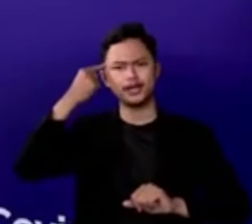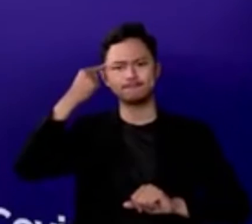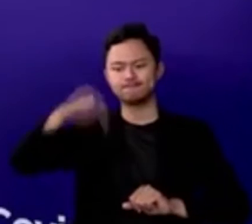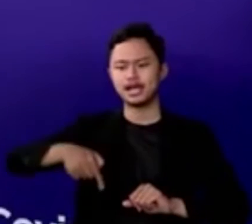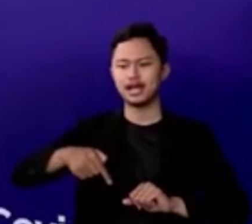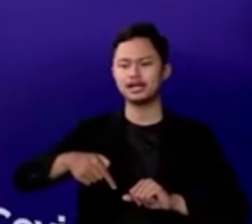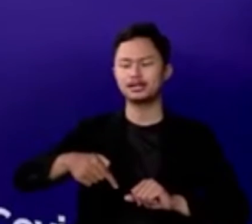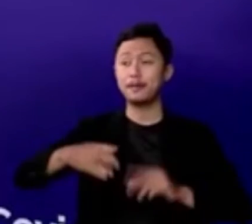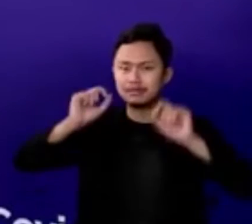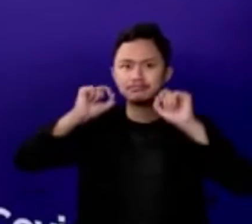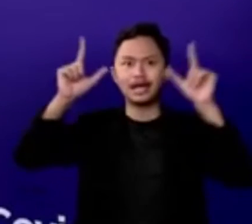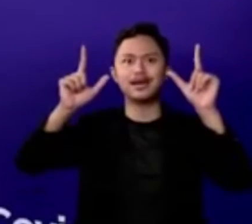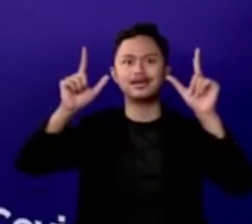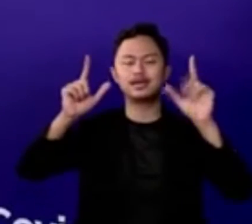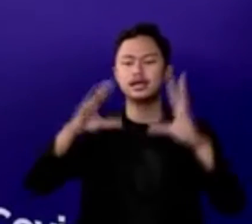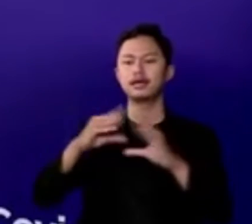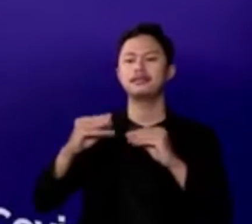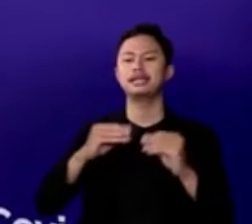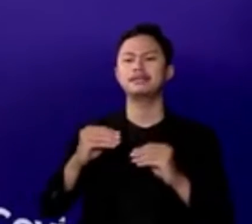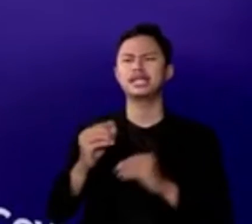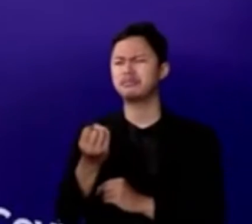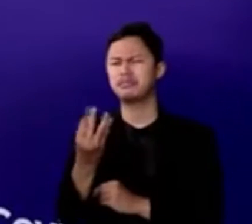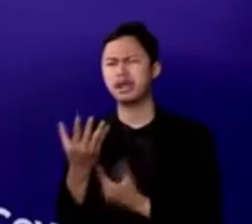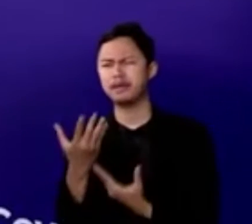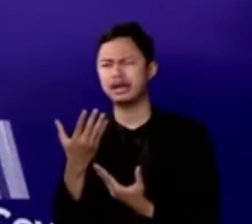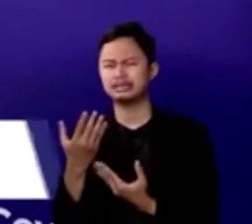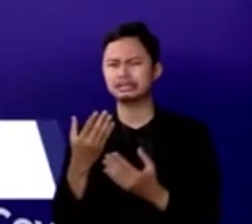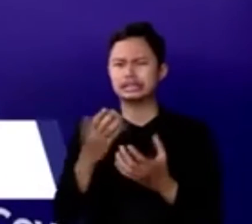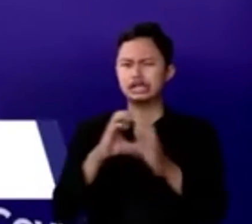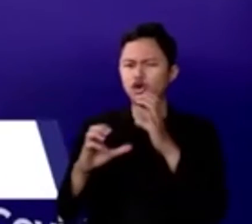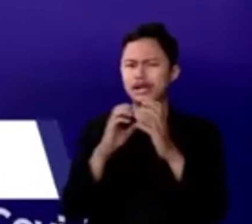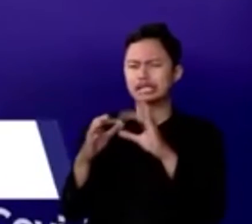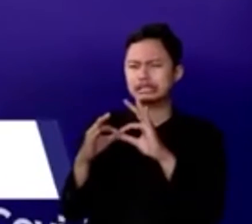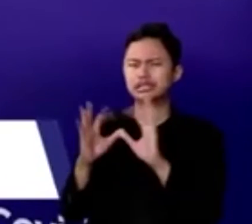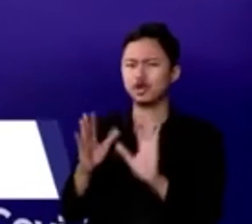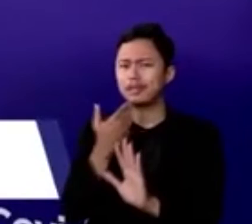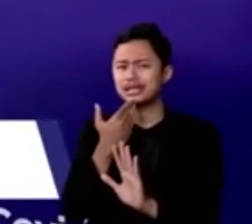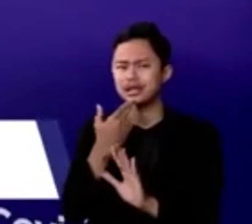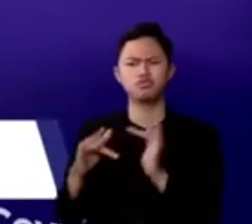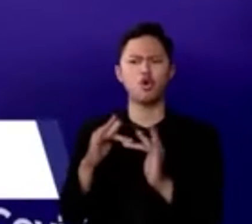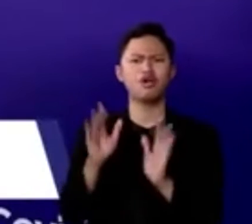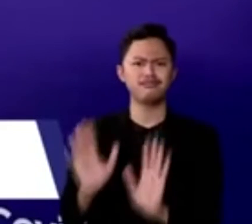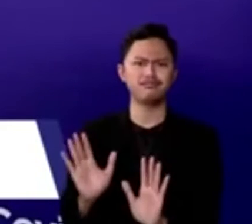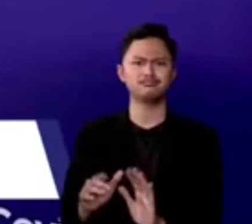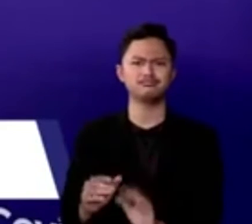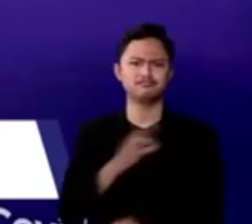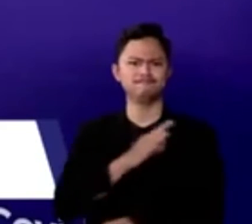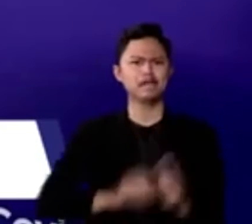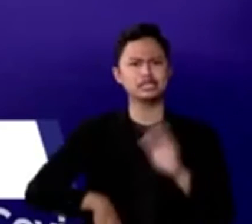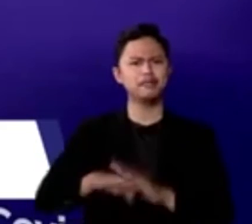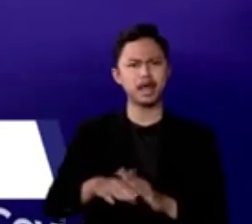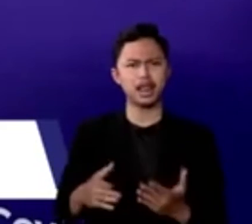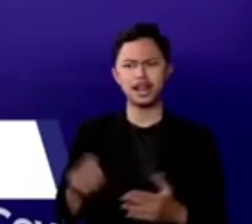kita sekarang sudah tercerahkan untuk meeting meeting tertentu yang sifatnya koordinatif dan seterusnya kenapa enggak kita online aja akan lebih